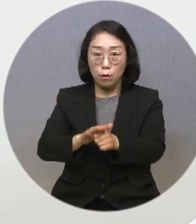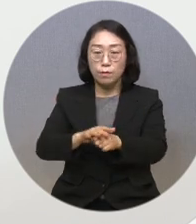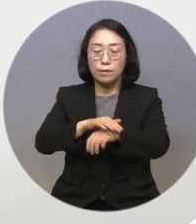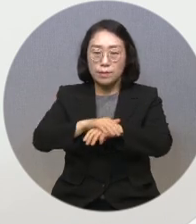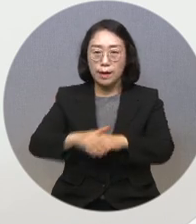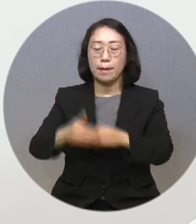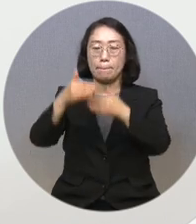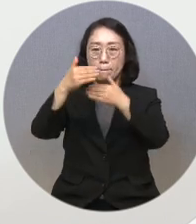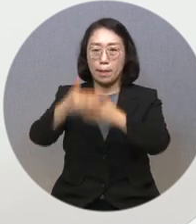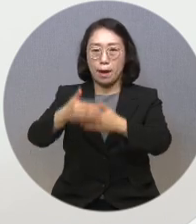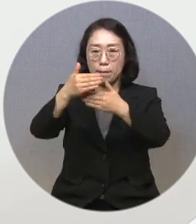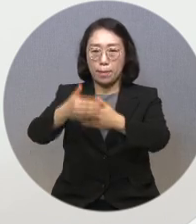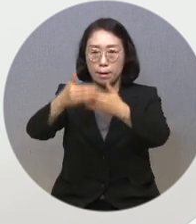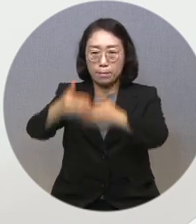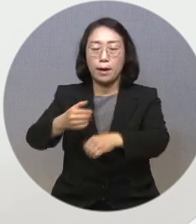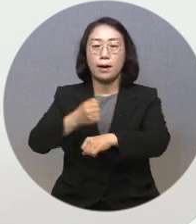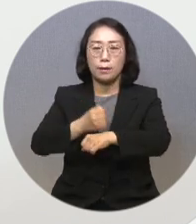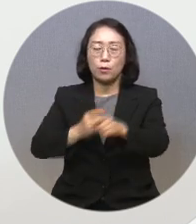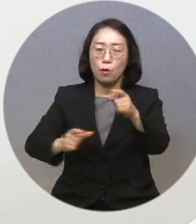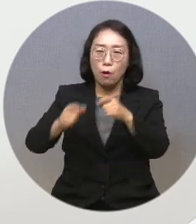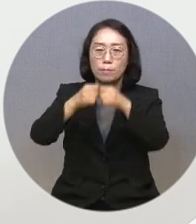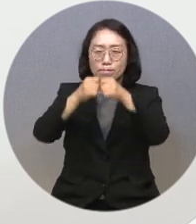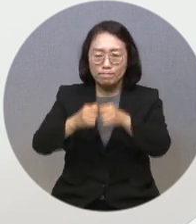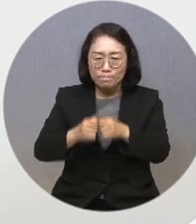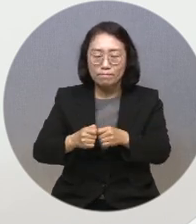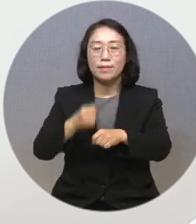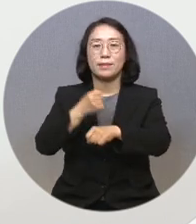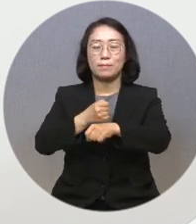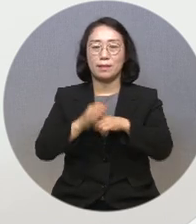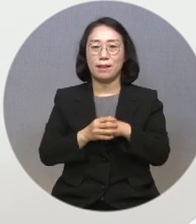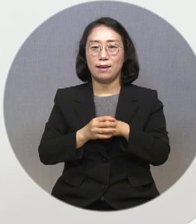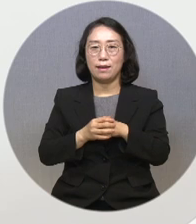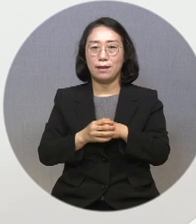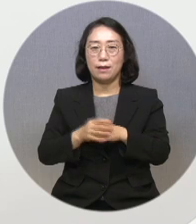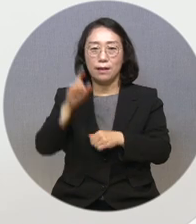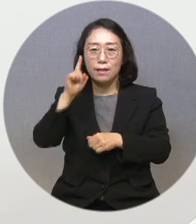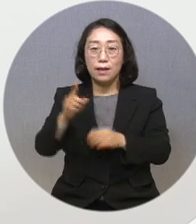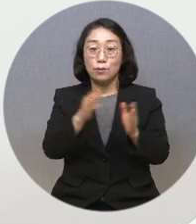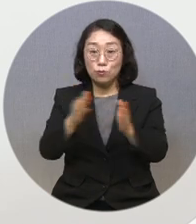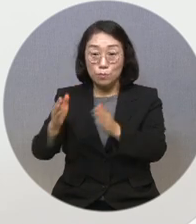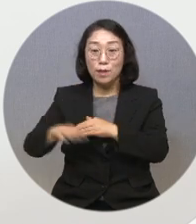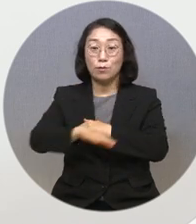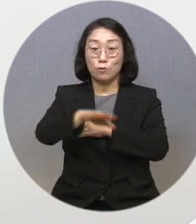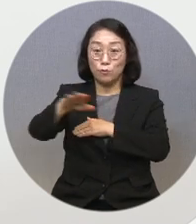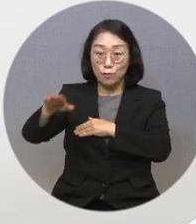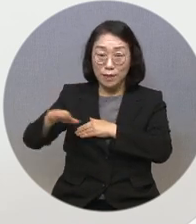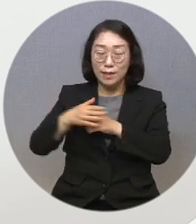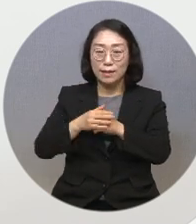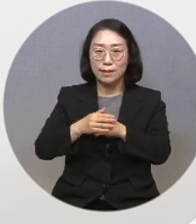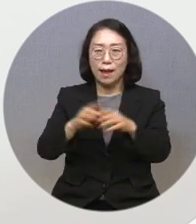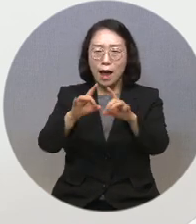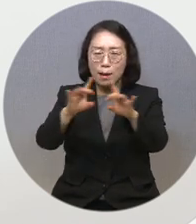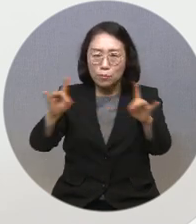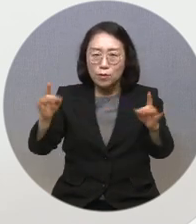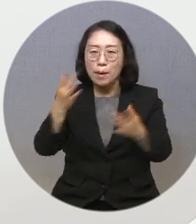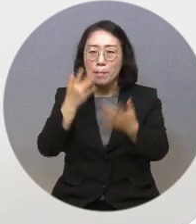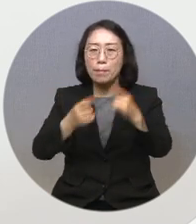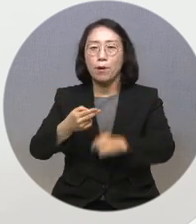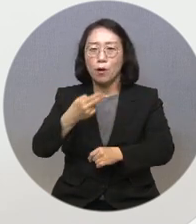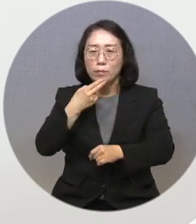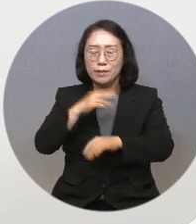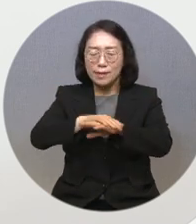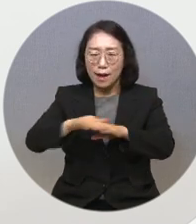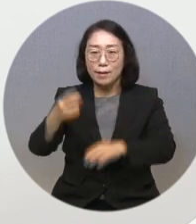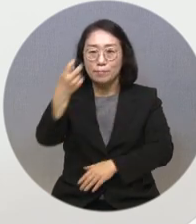없이 반드시 이행될 수 있도록 더욱 세심하게 챙기게 씁니다 내일을 준비하는 국민의 힘은 장애인 한분한분을 빼놓지 않을